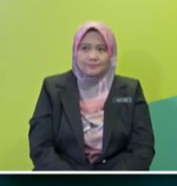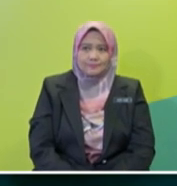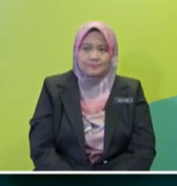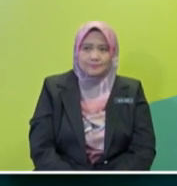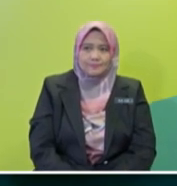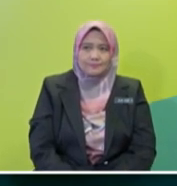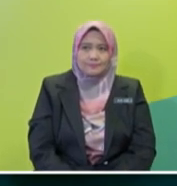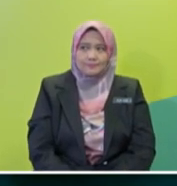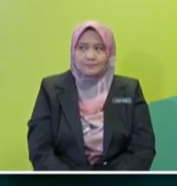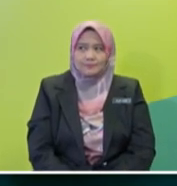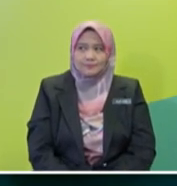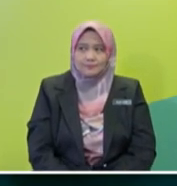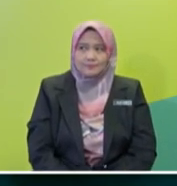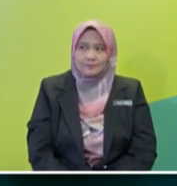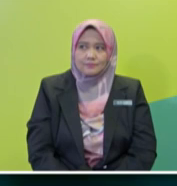jadi